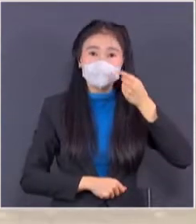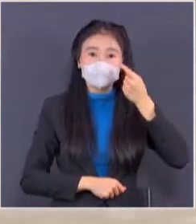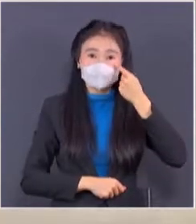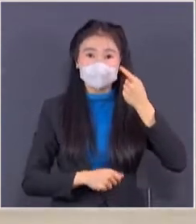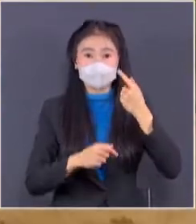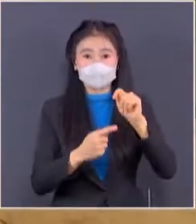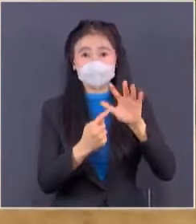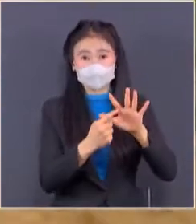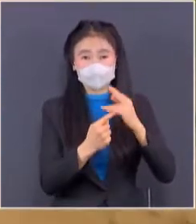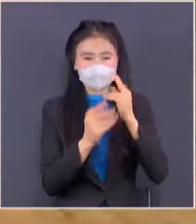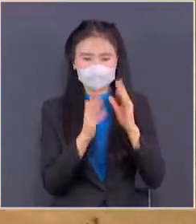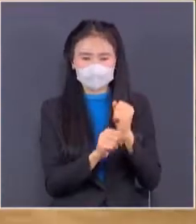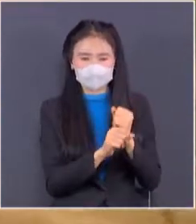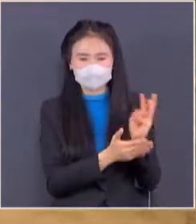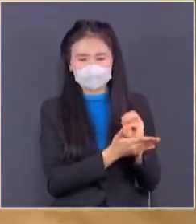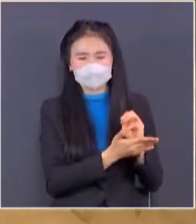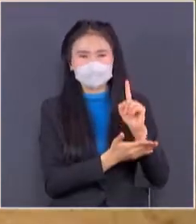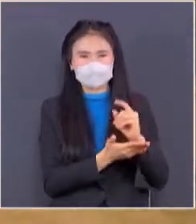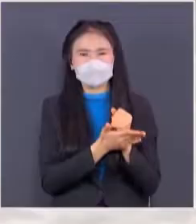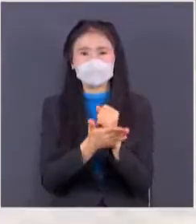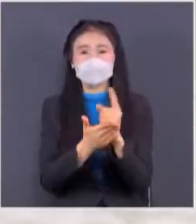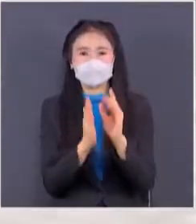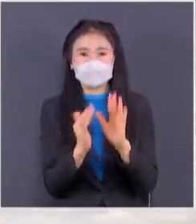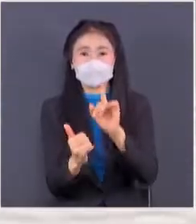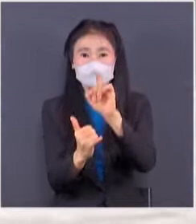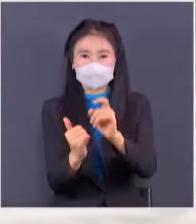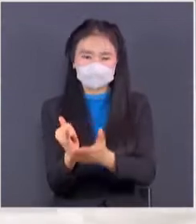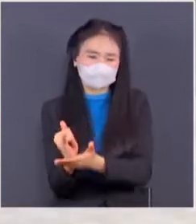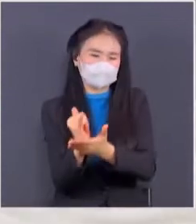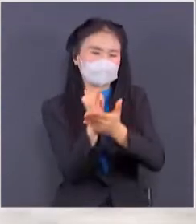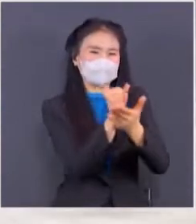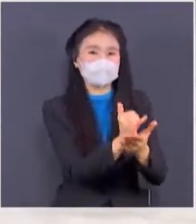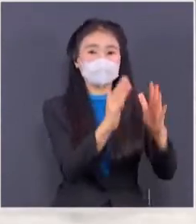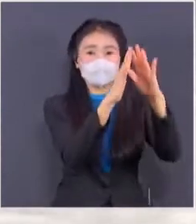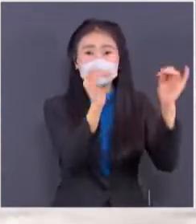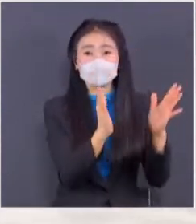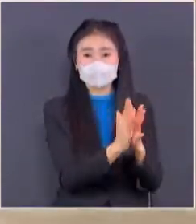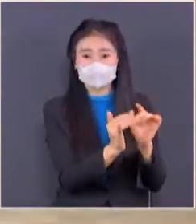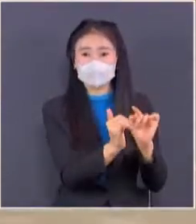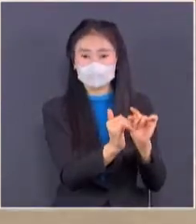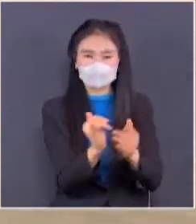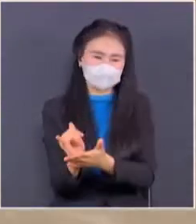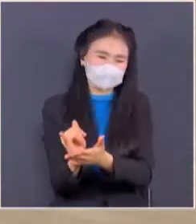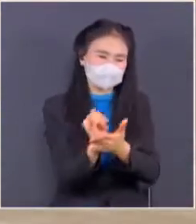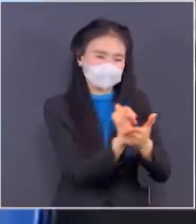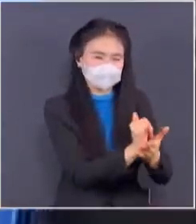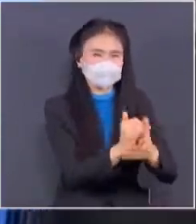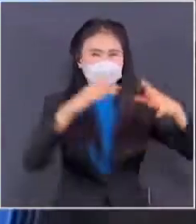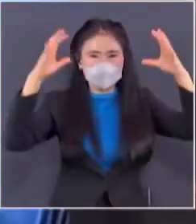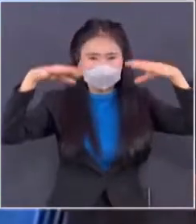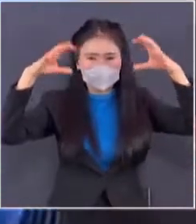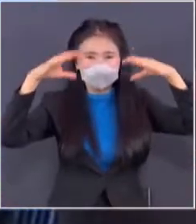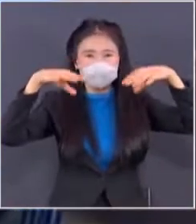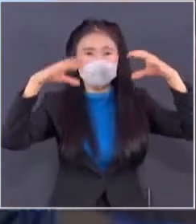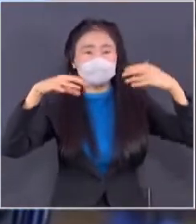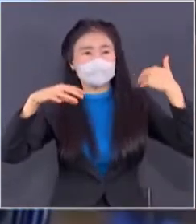จ้าหน้าที่ต้องช่วยกันเคลื่อนย้ายศพออกจากบ้านนะคะเพื่อที่จะนำไปบำเพ็ญกุศลต่อที่วัดนาแลหลังจากฝนตกหนักค่ะคุ